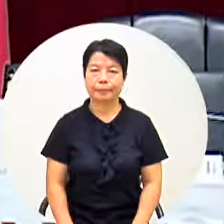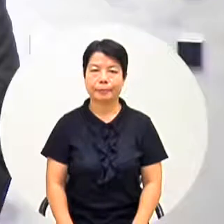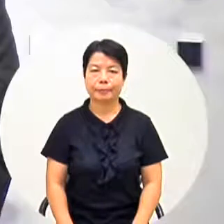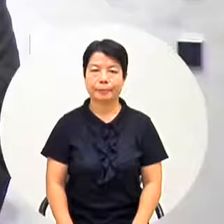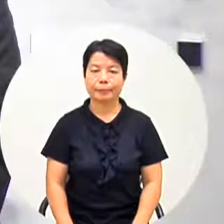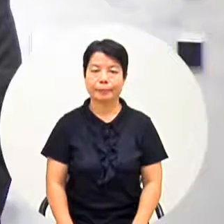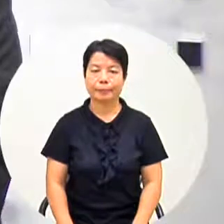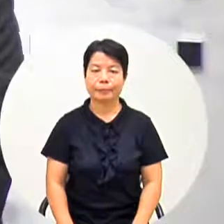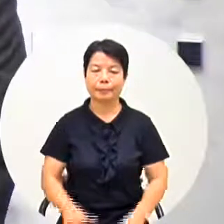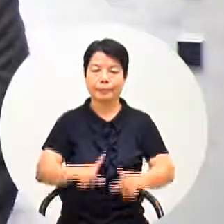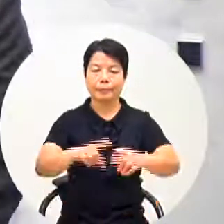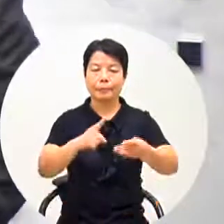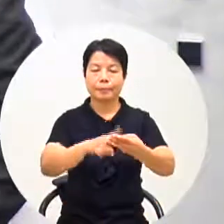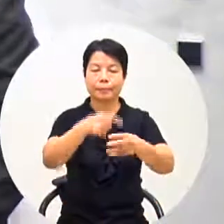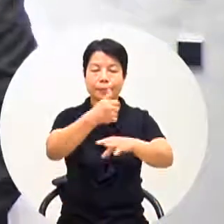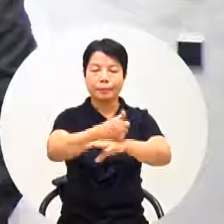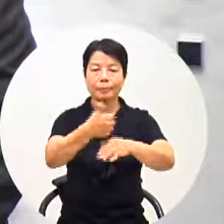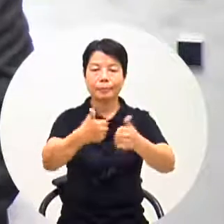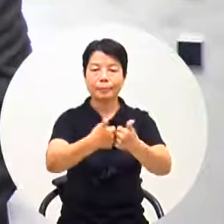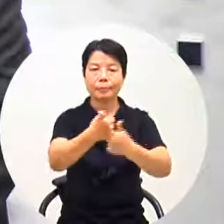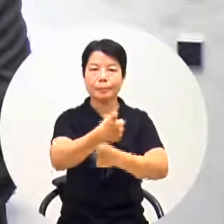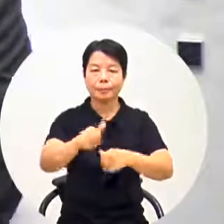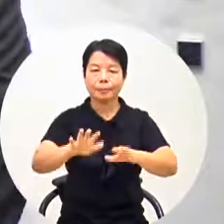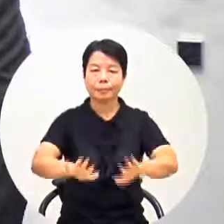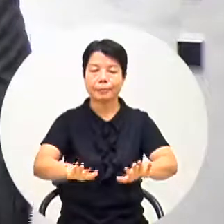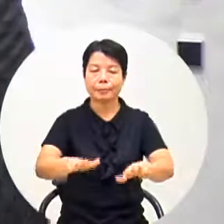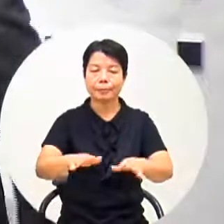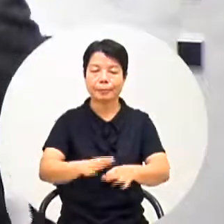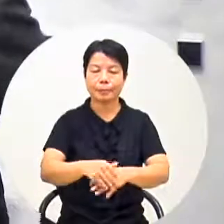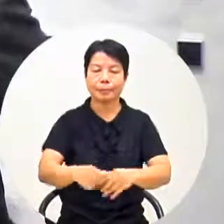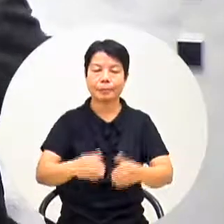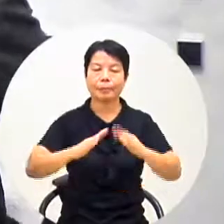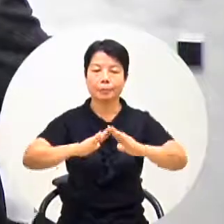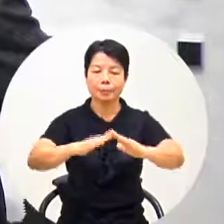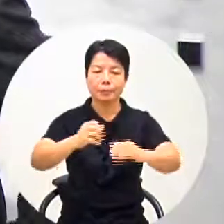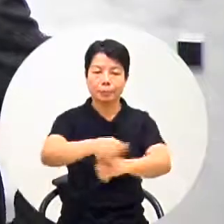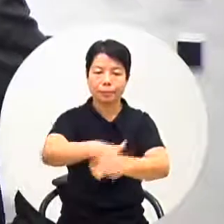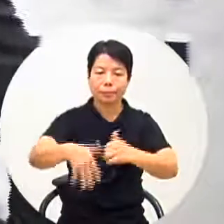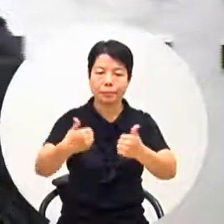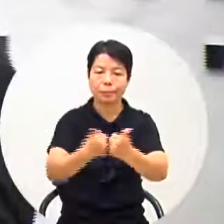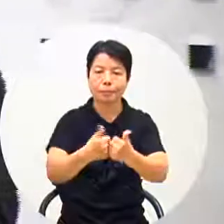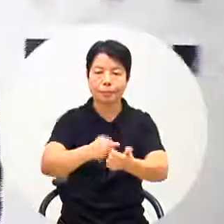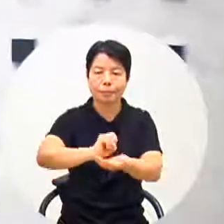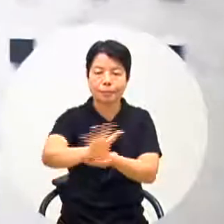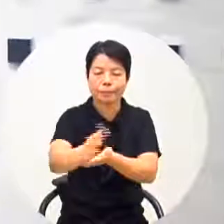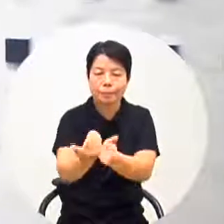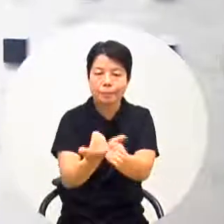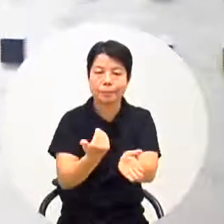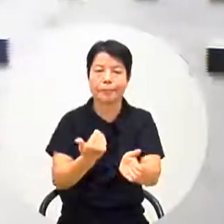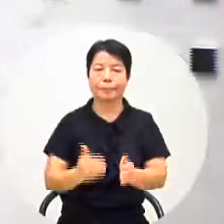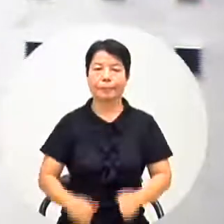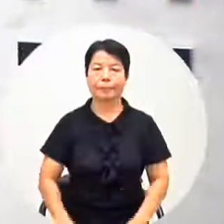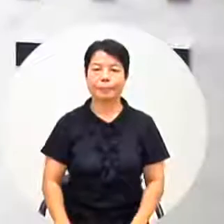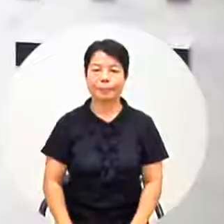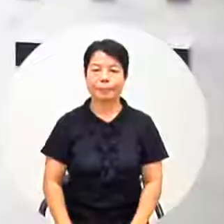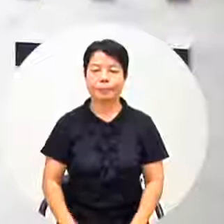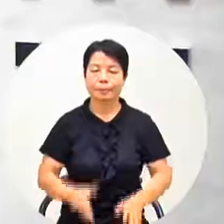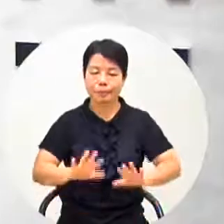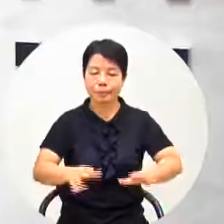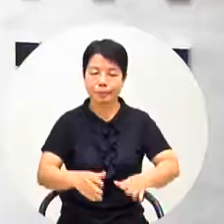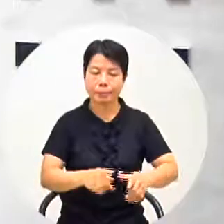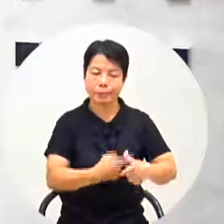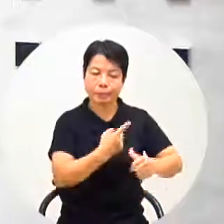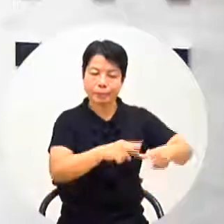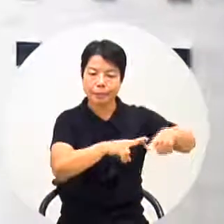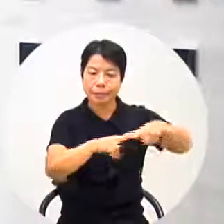大会主席、各位议员，今天是进行都委会的业务报告。在报告之前呢，让我先来介绍今天受